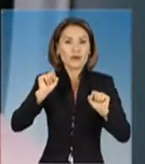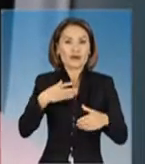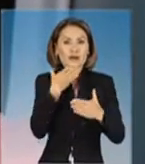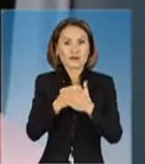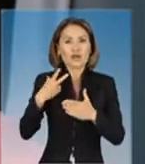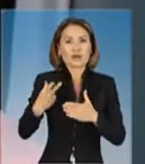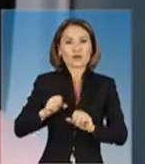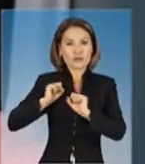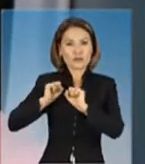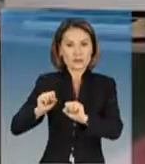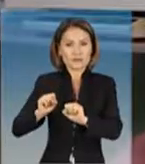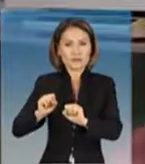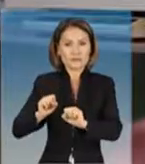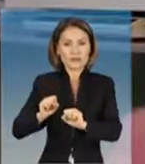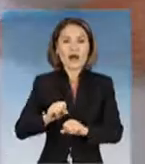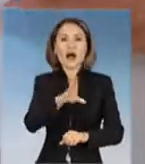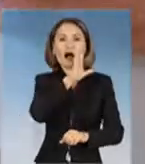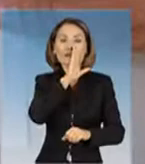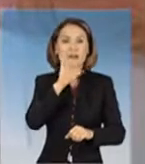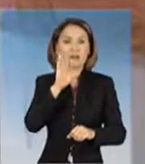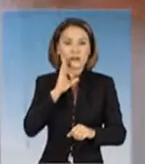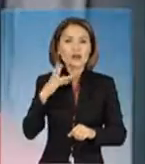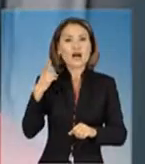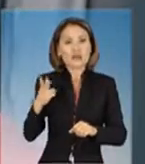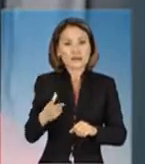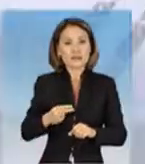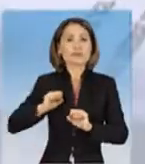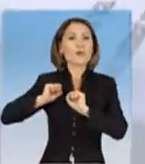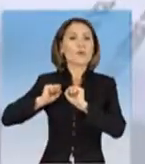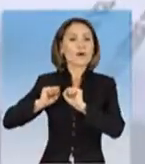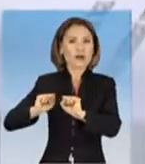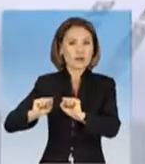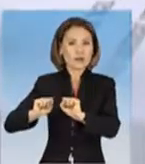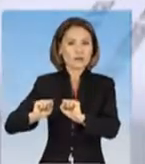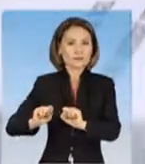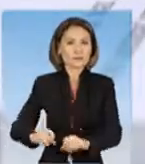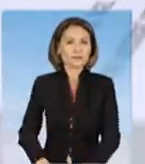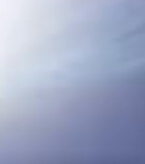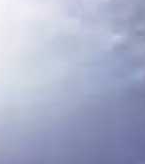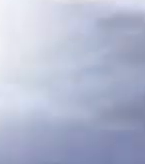қорғау менің қолымнан келеді. Аналар, қыздарымызды қорғайық.